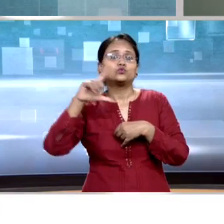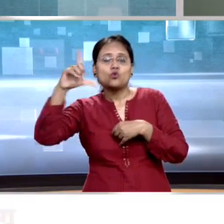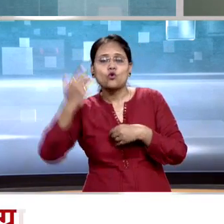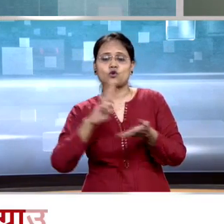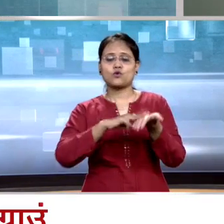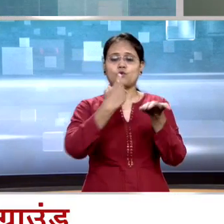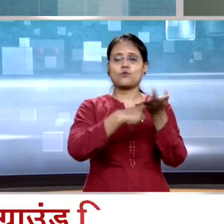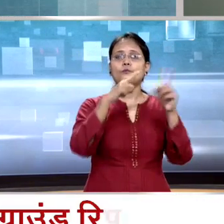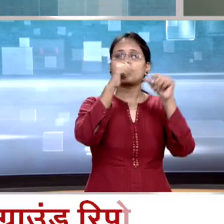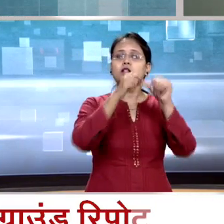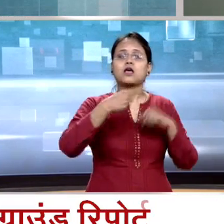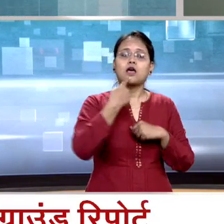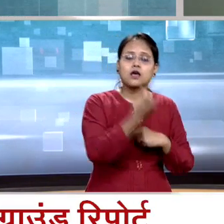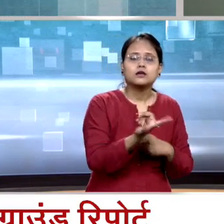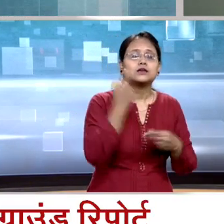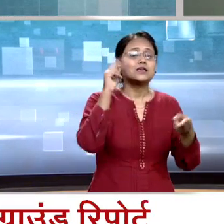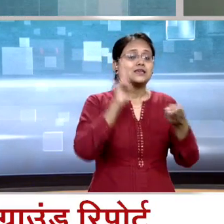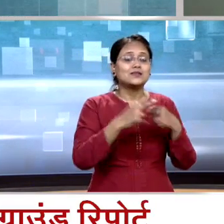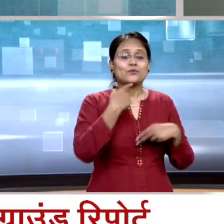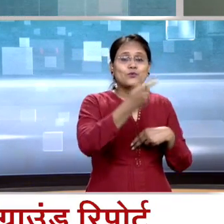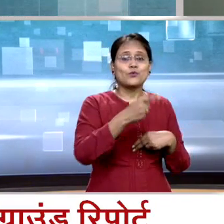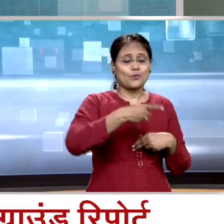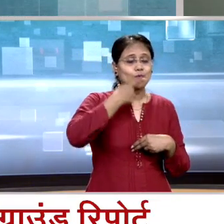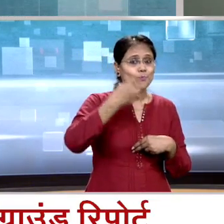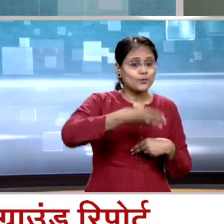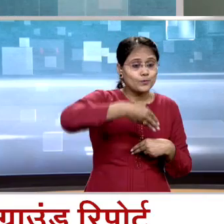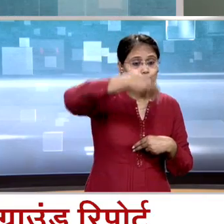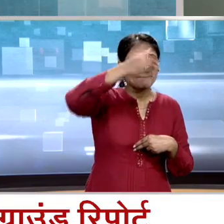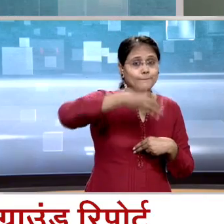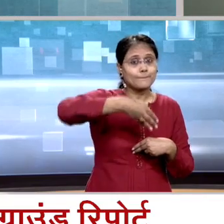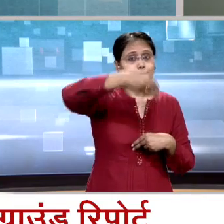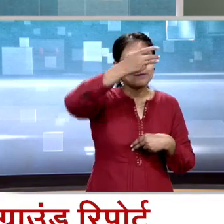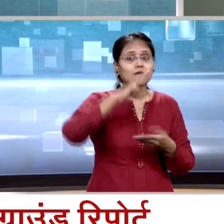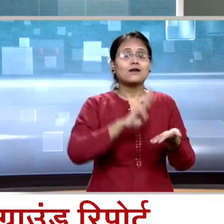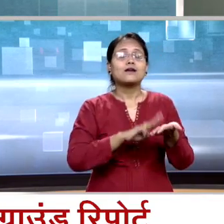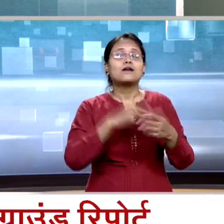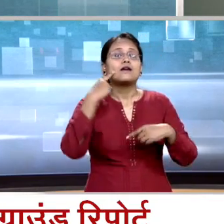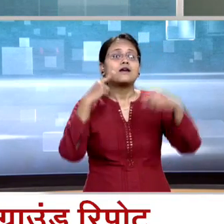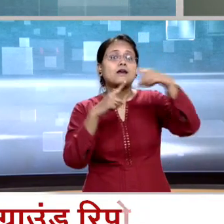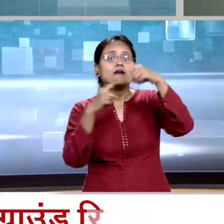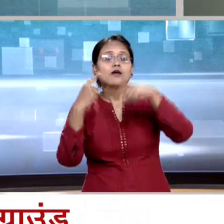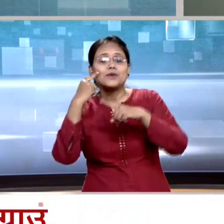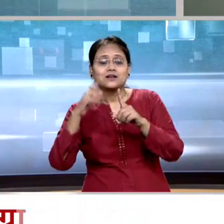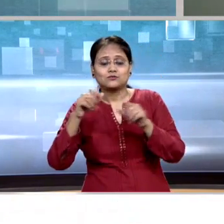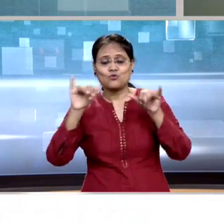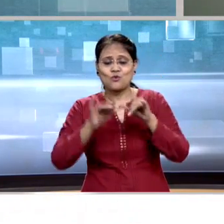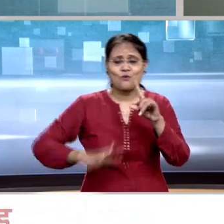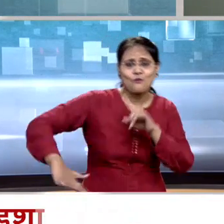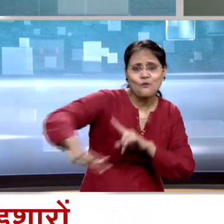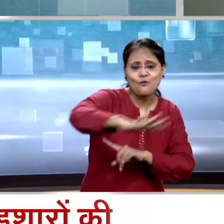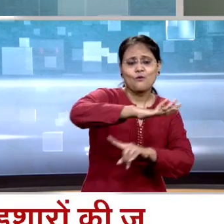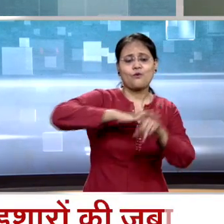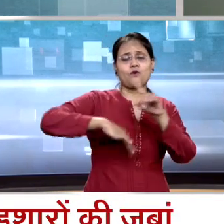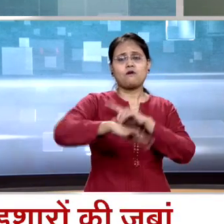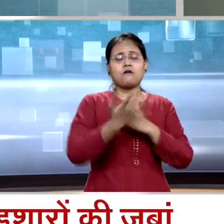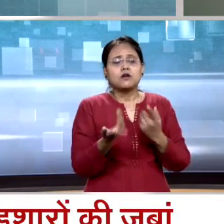हैं। तो अगर मैंने उसको बताया है मिट्टी मीन्स मिट्टी जो हमारे धरती है वो, लेकिन इन केस अगर